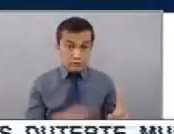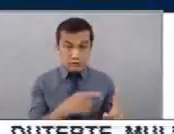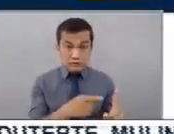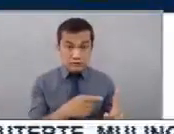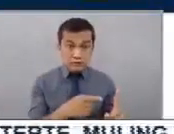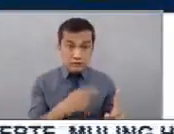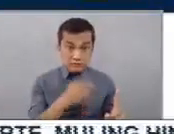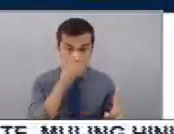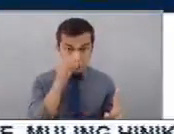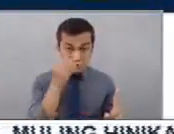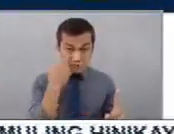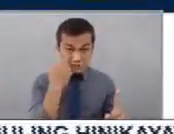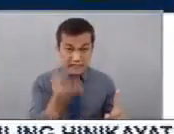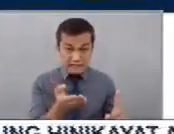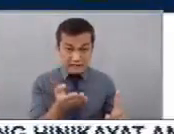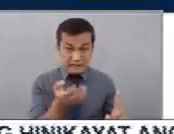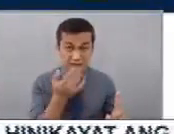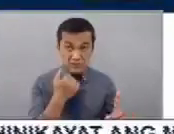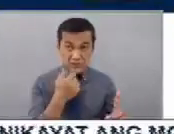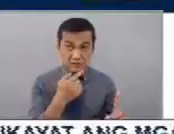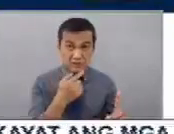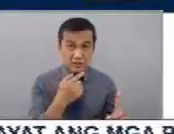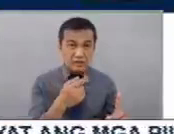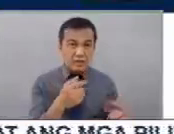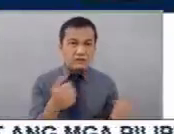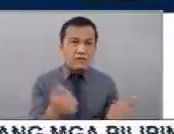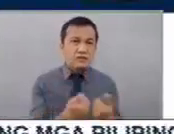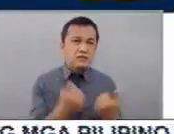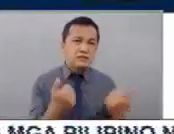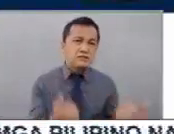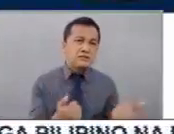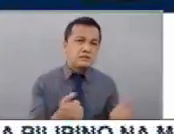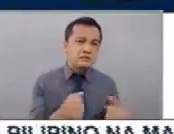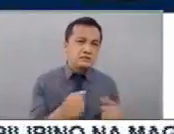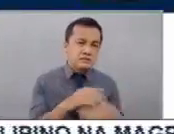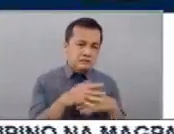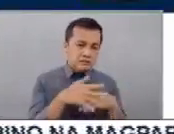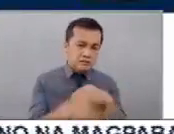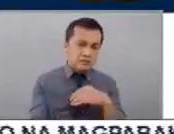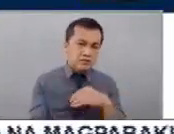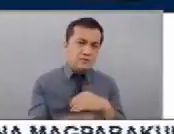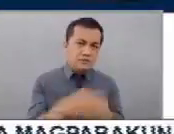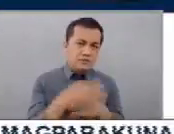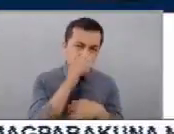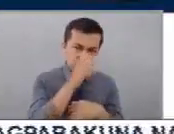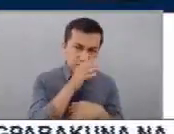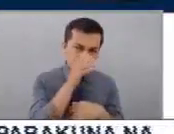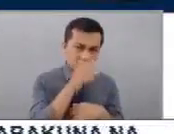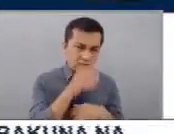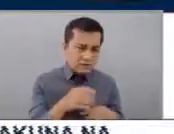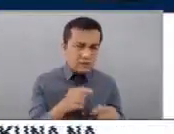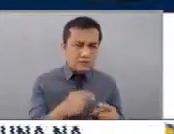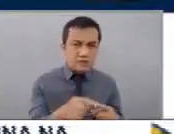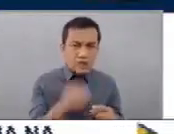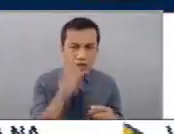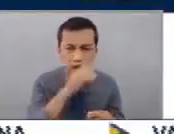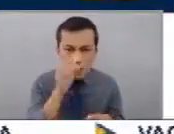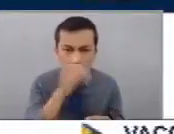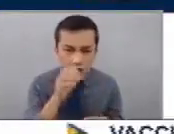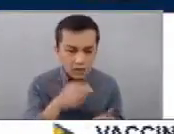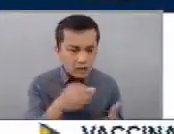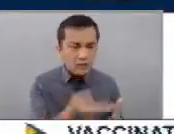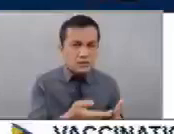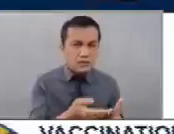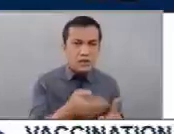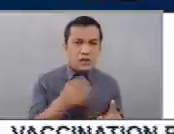sila sa falls, mamabantayan na kusog na din uwan dito sa bukid. Masagik ka sa taas kanina, bundak uwan, nagagagay yung tubig pa doon sa nasa.